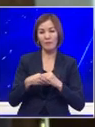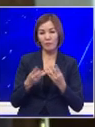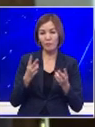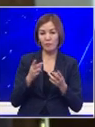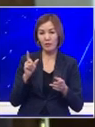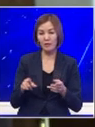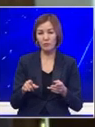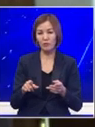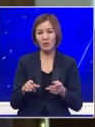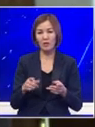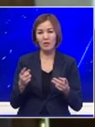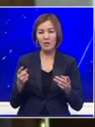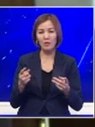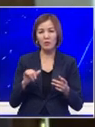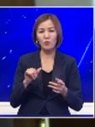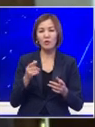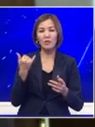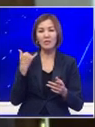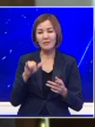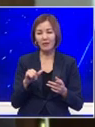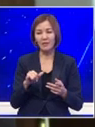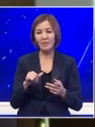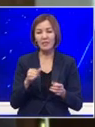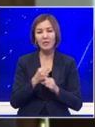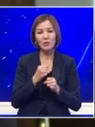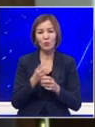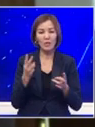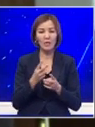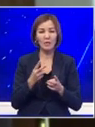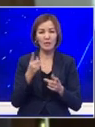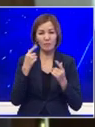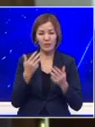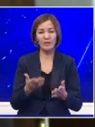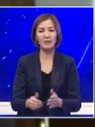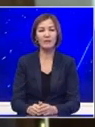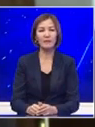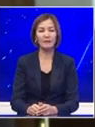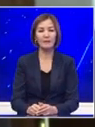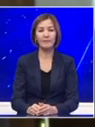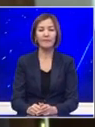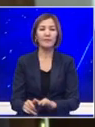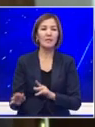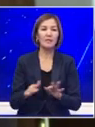ол туралы ақпаратты қалай беретінін және де осы сыбайлас жемқорлыққа қарсы